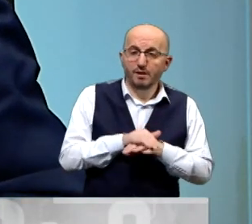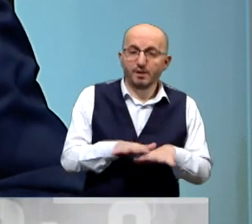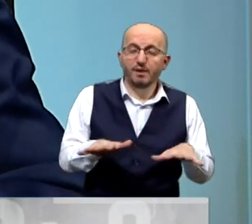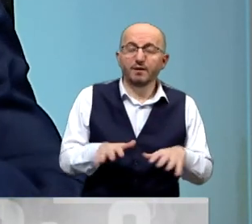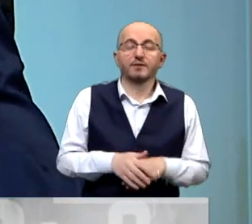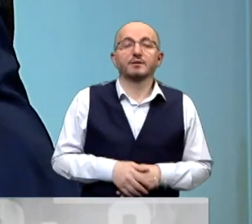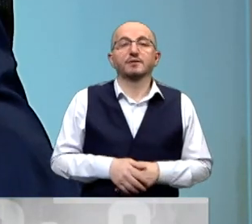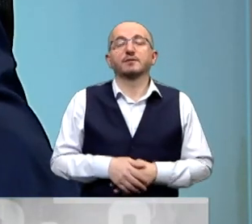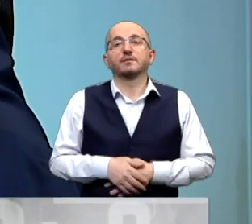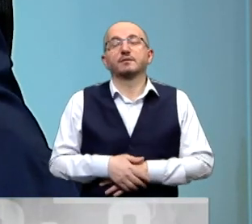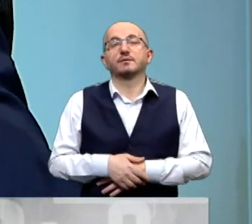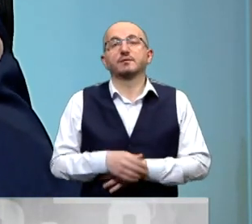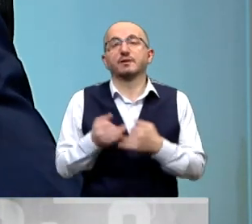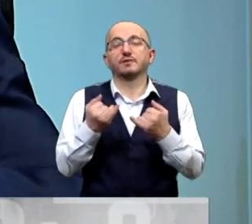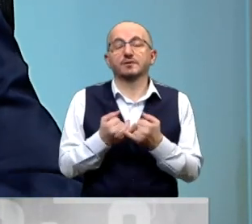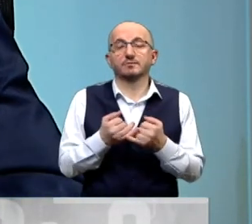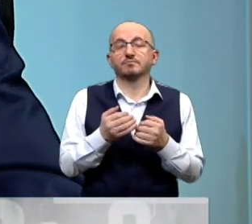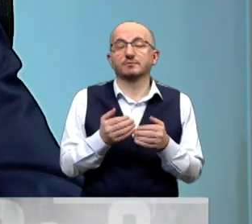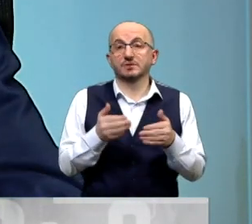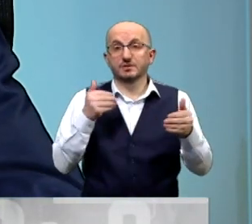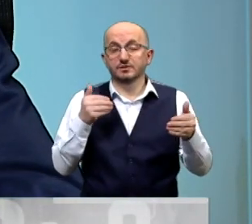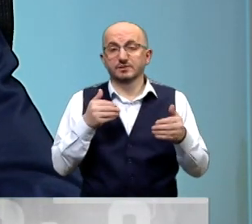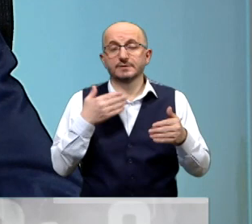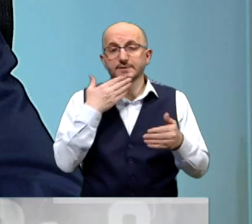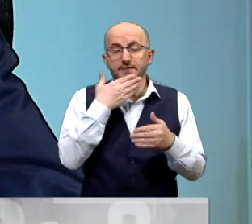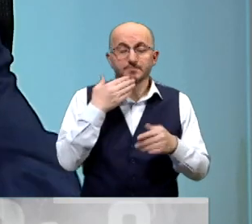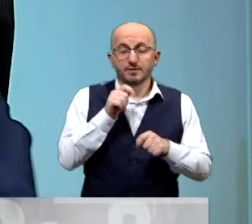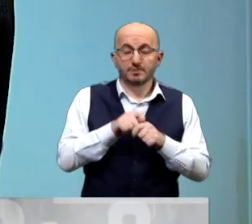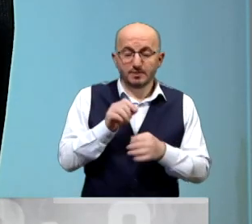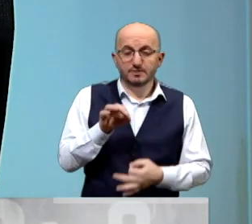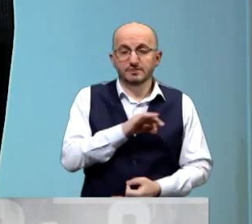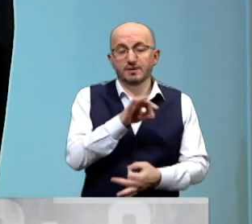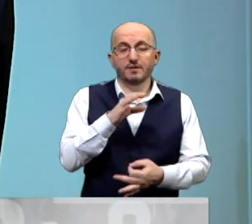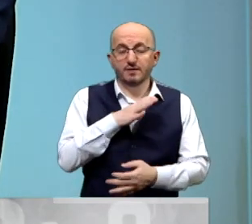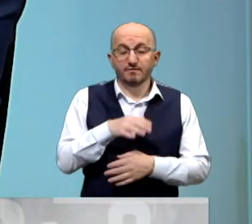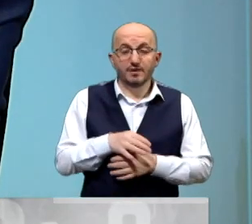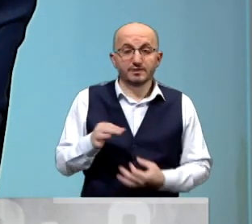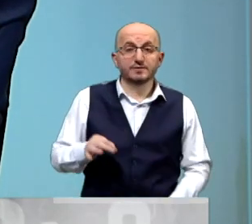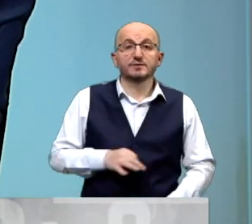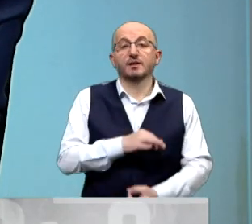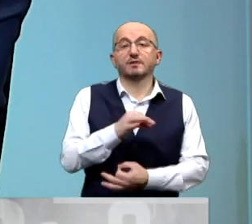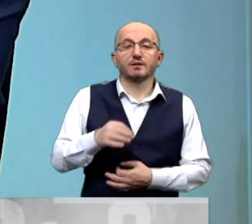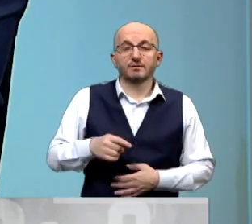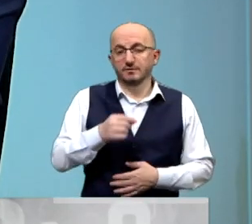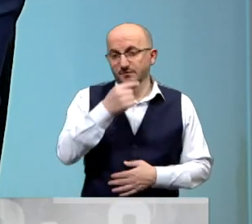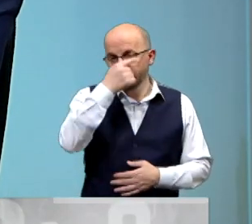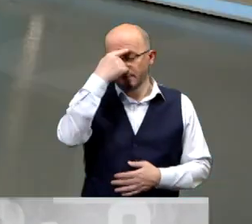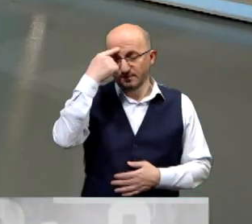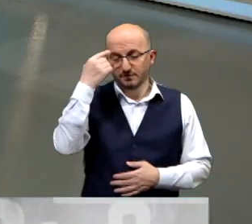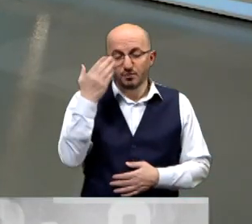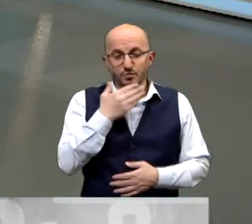de bu işin kardeşimizi tenzih ediyoruz istismarını yapan insanlar var İnsanların kaderini okuyarak